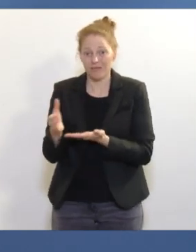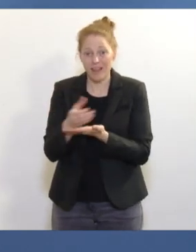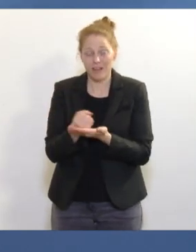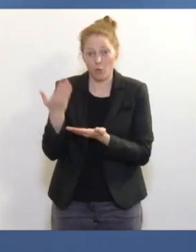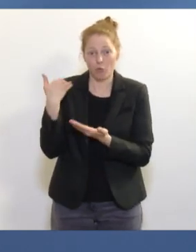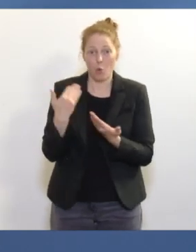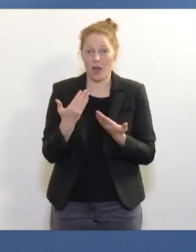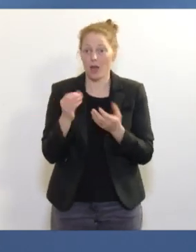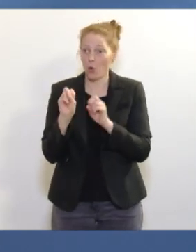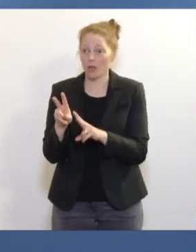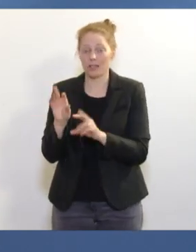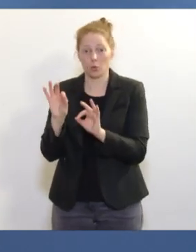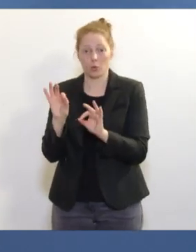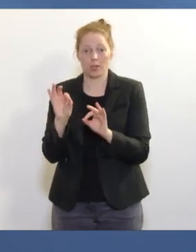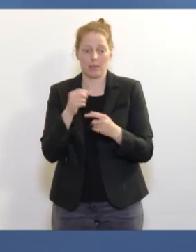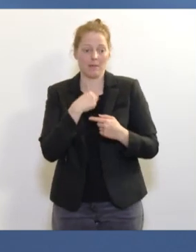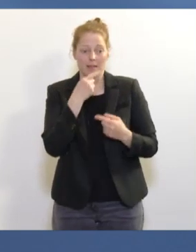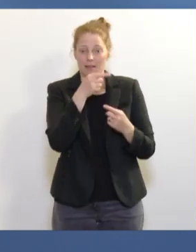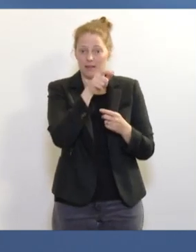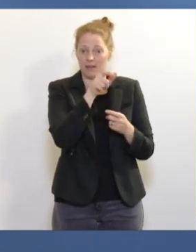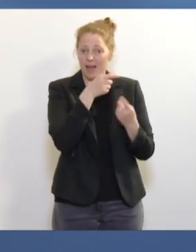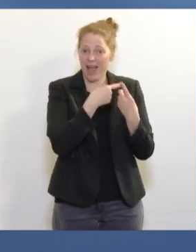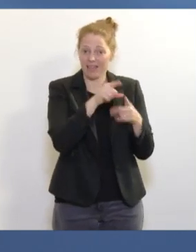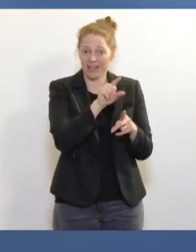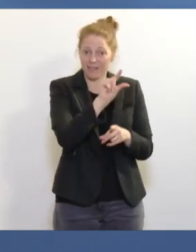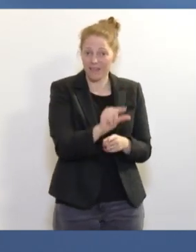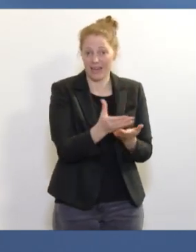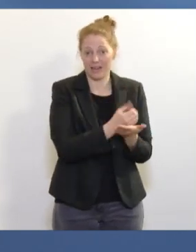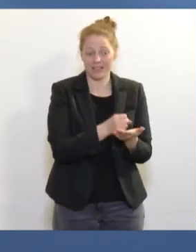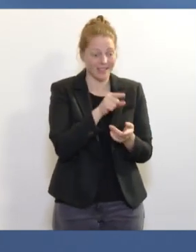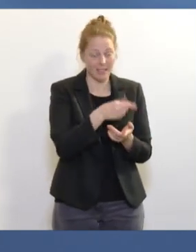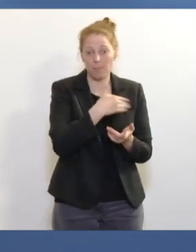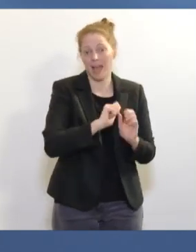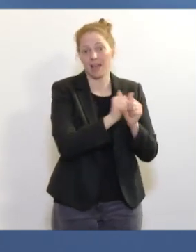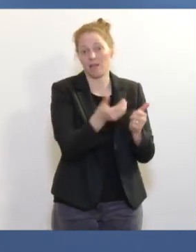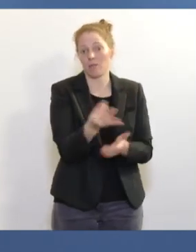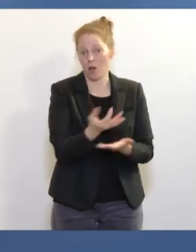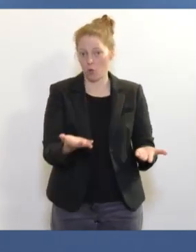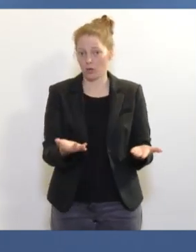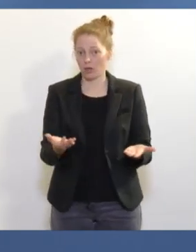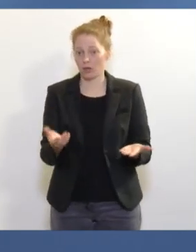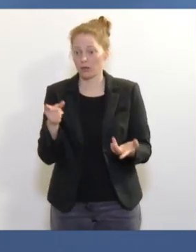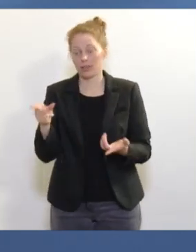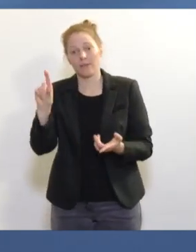haben. Das war noch immer meine politische Überzeugung, und das wird auch bleiben, und das habe ich an dem